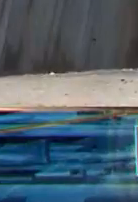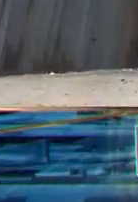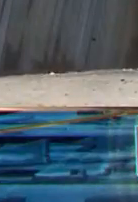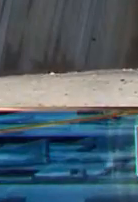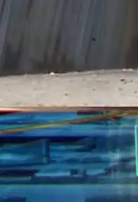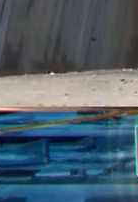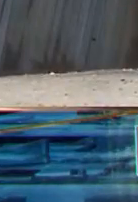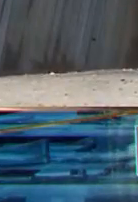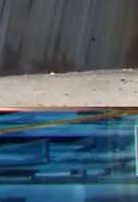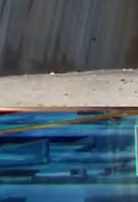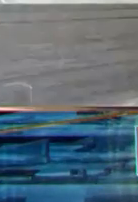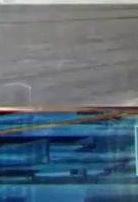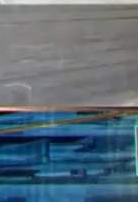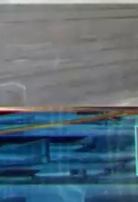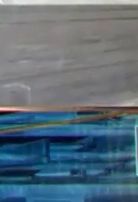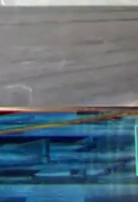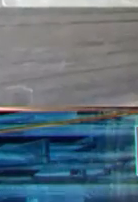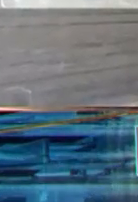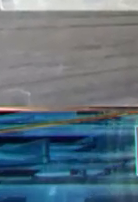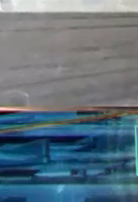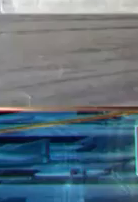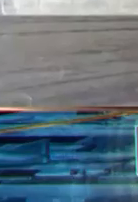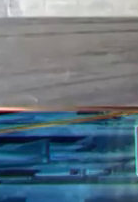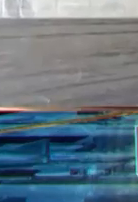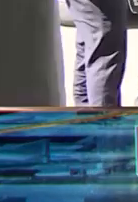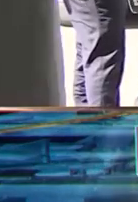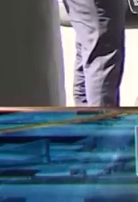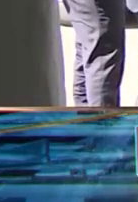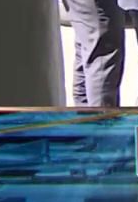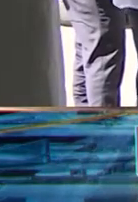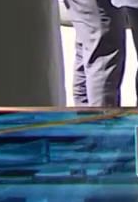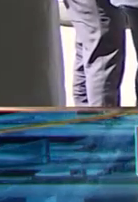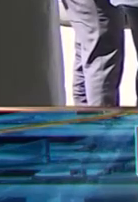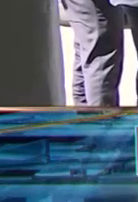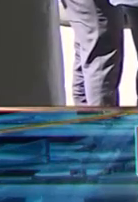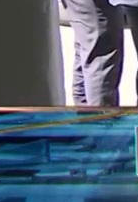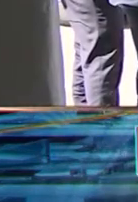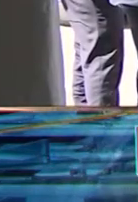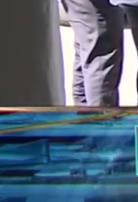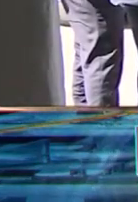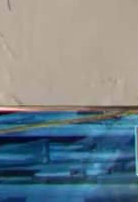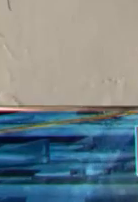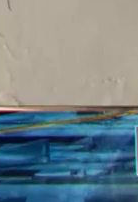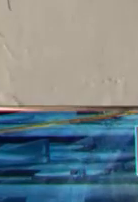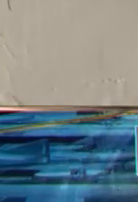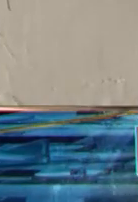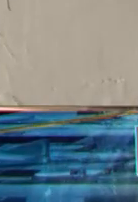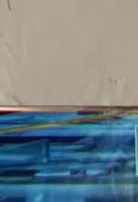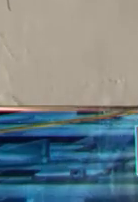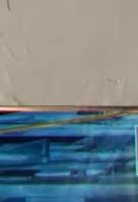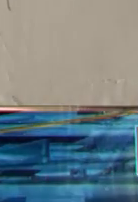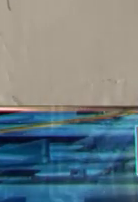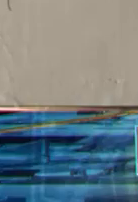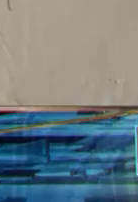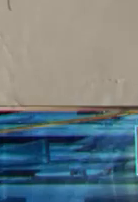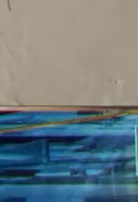Көрші елден көмек келді. Талдықорғандағы емдеу мекемелеріне Ресейден 15 тонна гуманитарлық көмек жетті. Ресей Федерациясынан тиісті